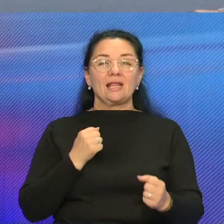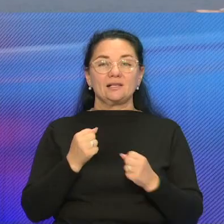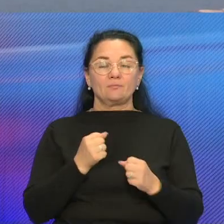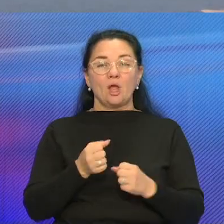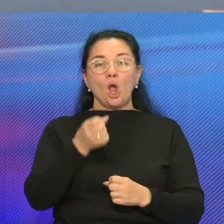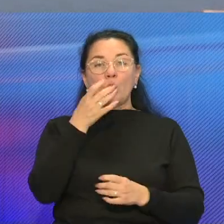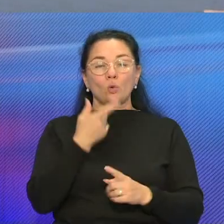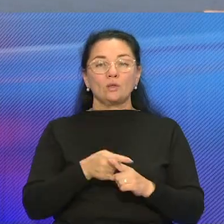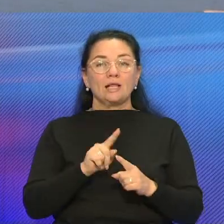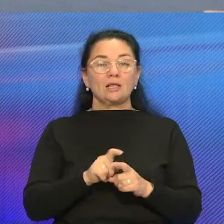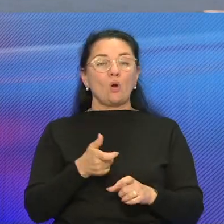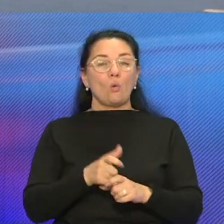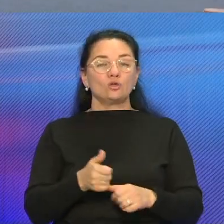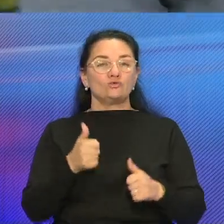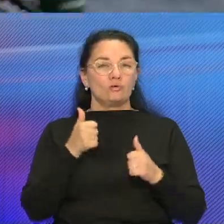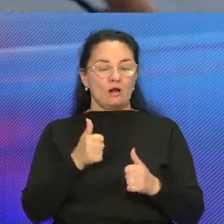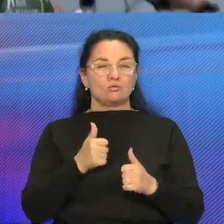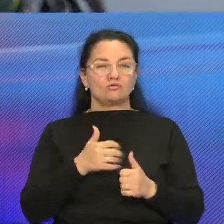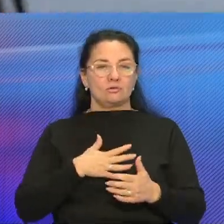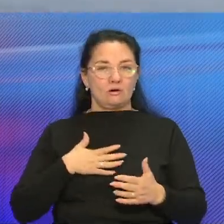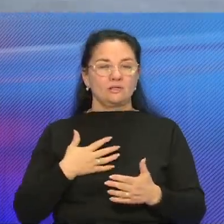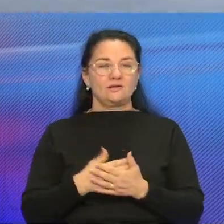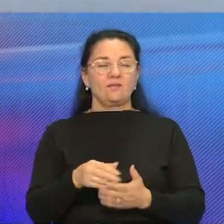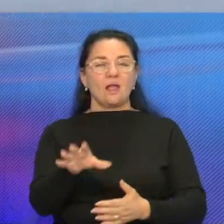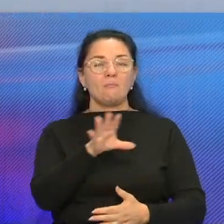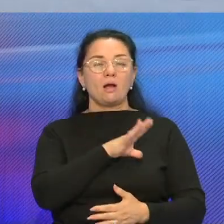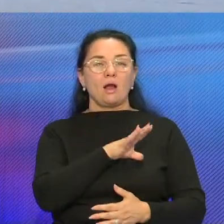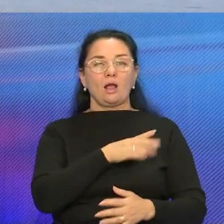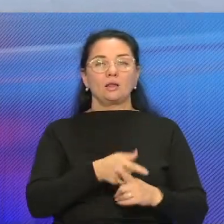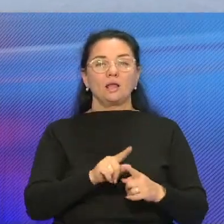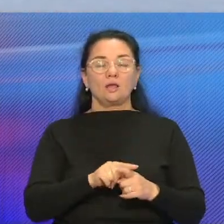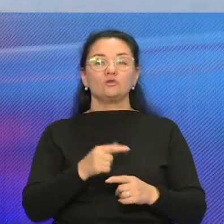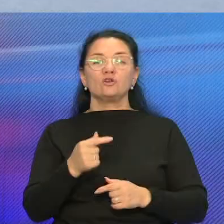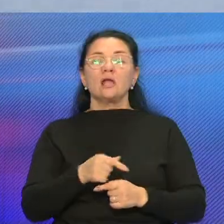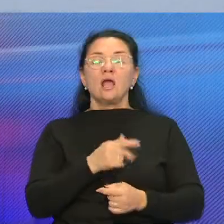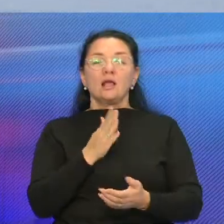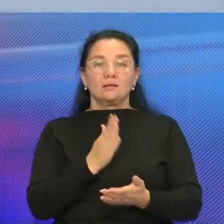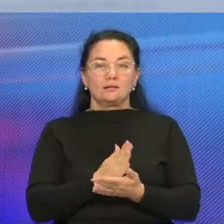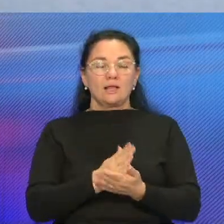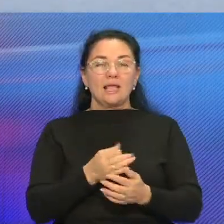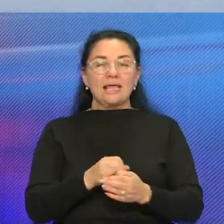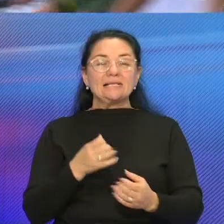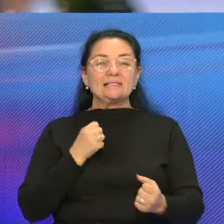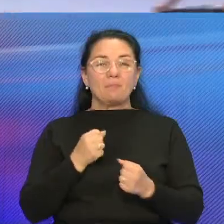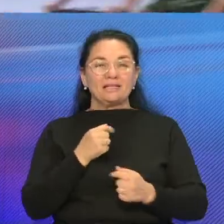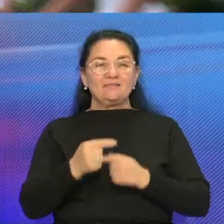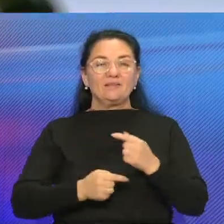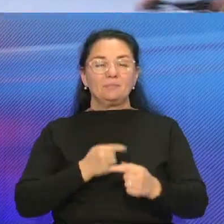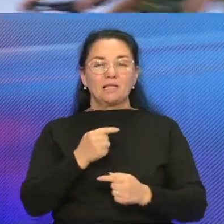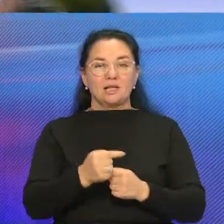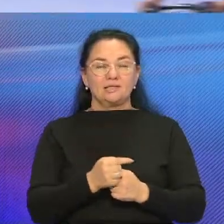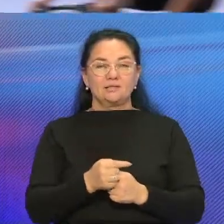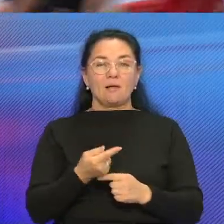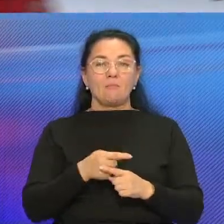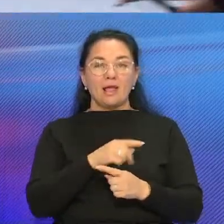– край з магутным навуково-вутворшим потенціялом, багатый культурно-гістарышний спадщина і вядомаш славными спортивними традиціями. Тому